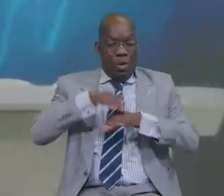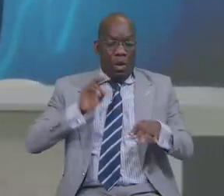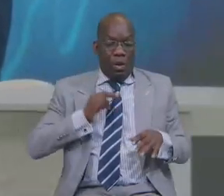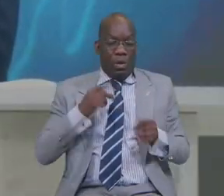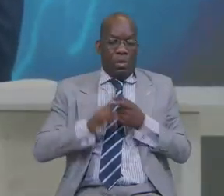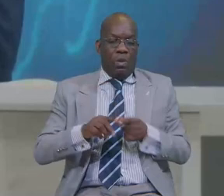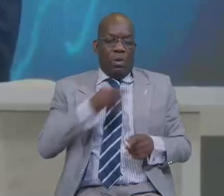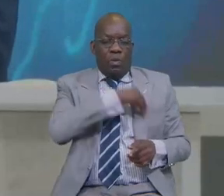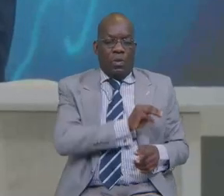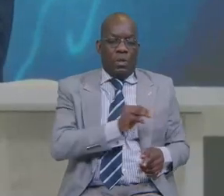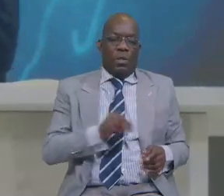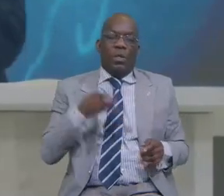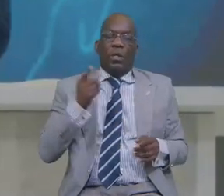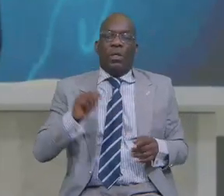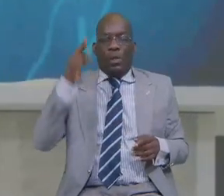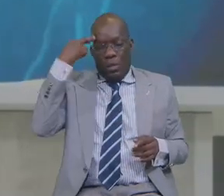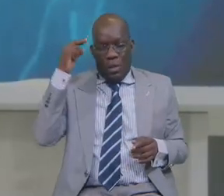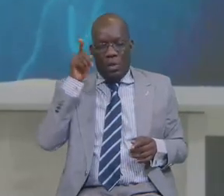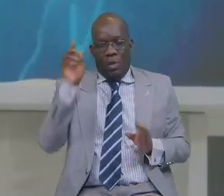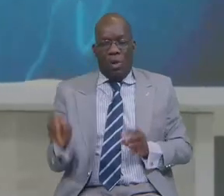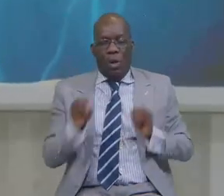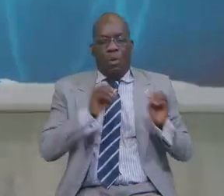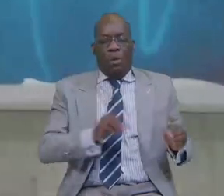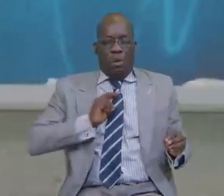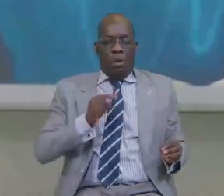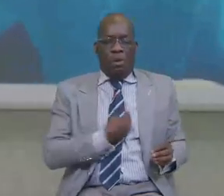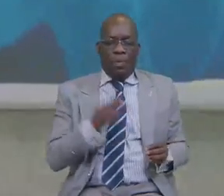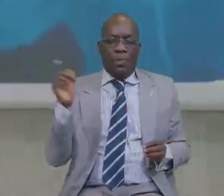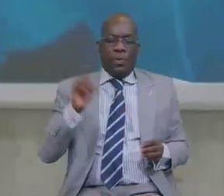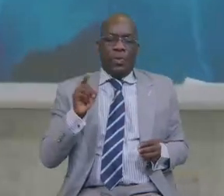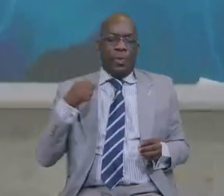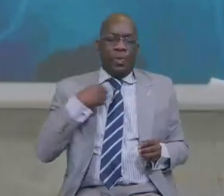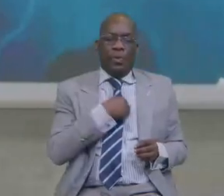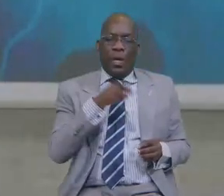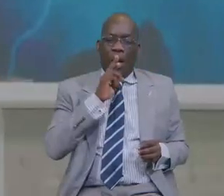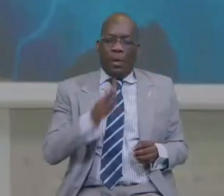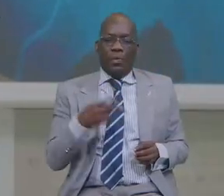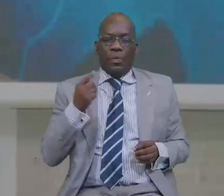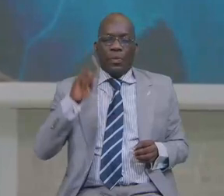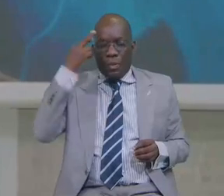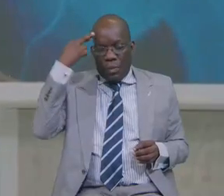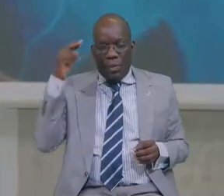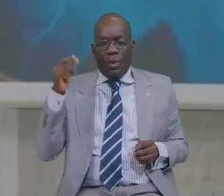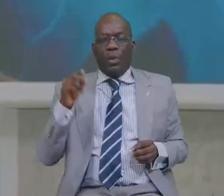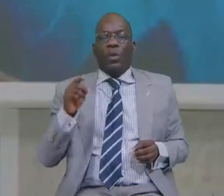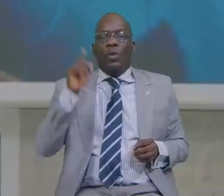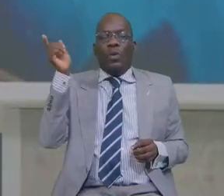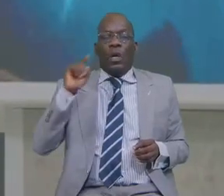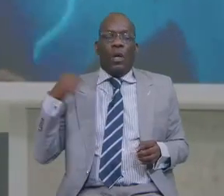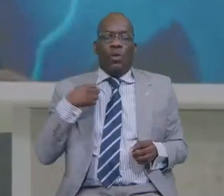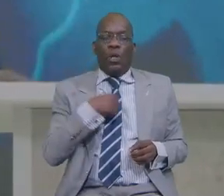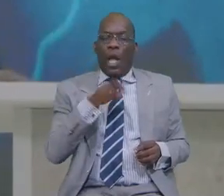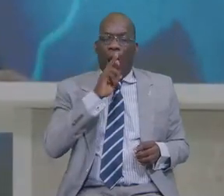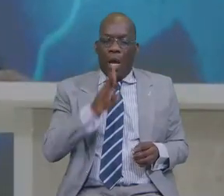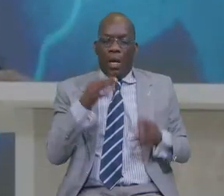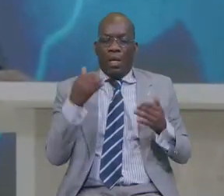pour laquelle tu nous as placés là où nous sommes, la raison pour laquelle tu nous as appelés jusqu'à présent, nous